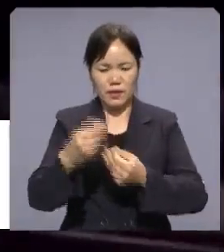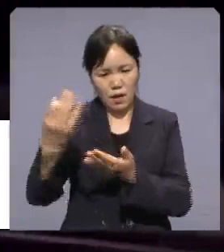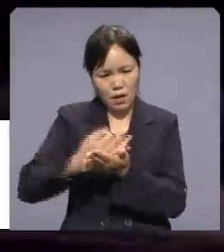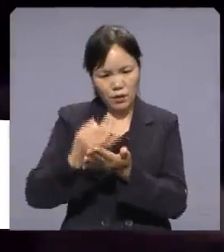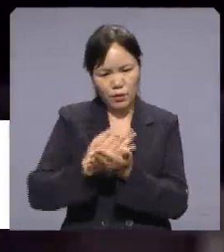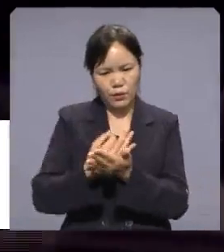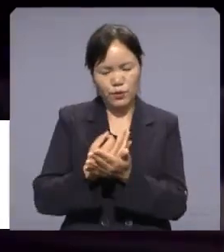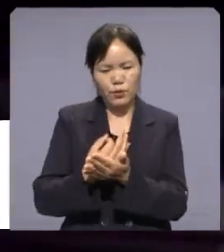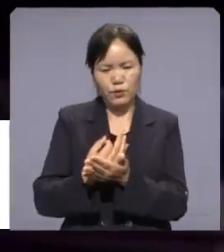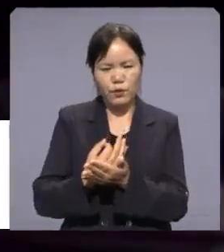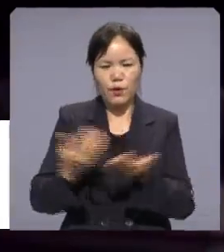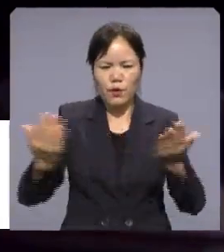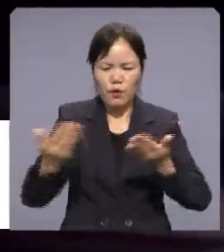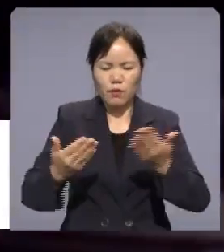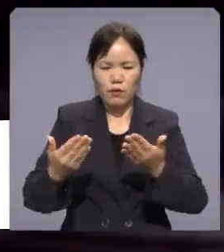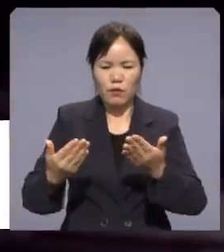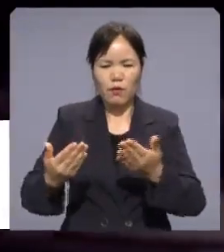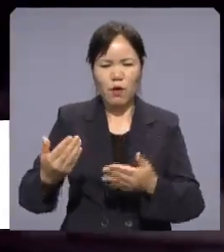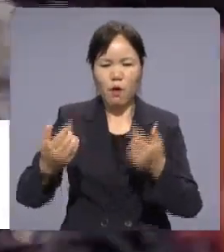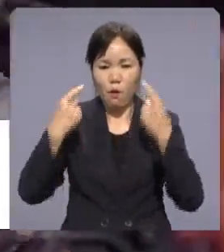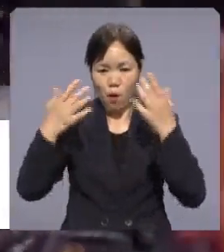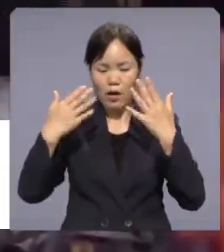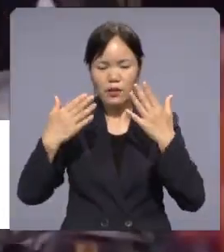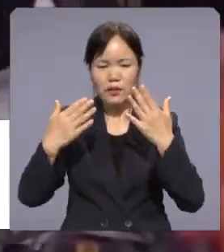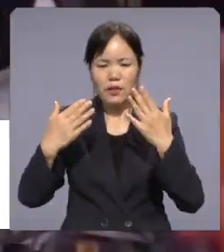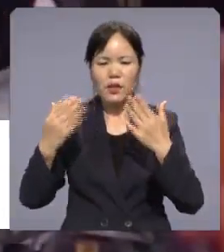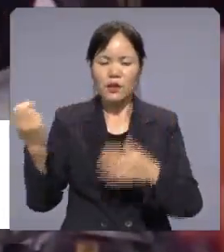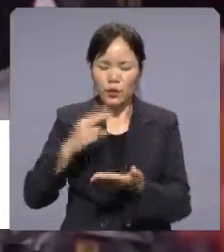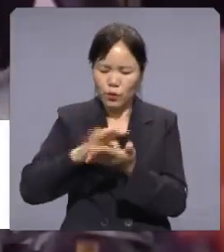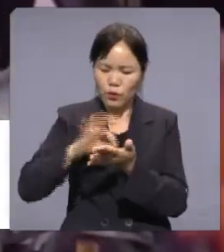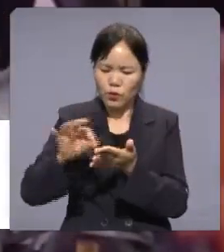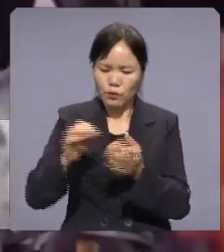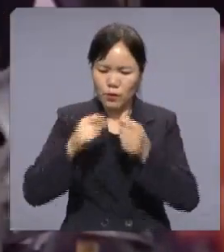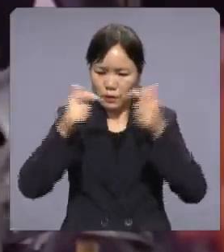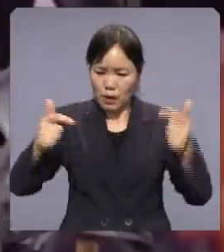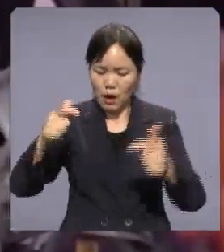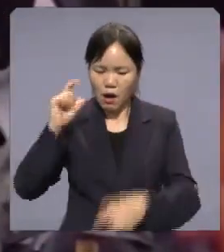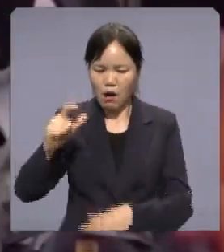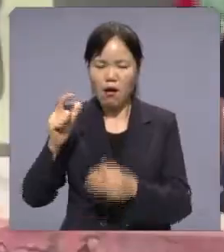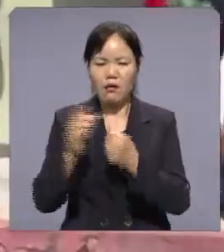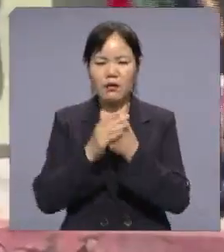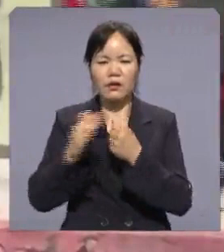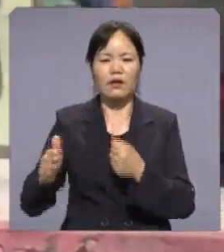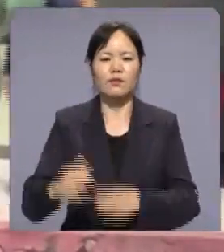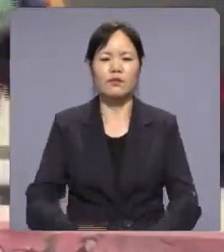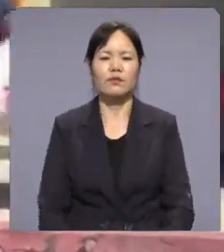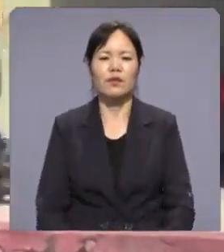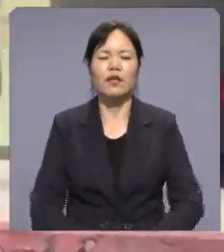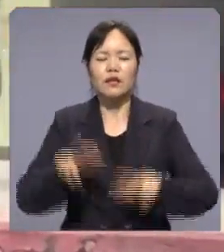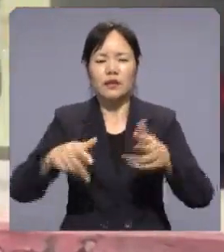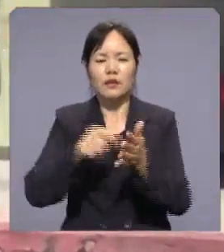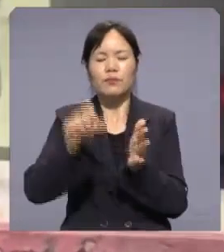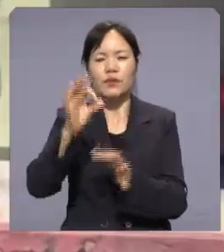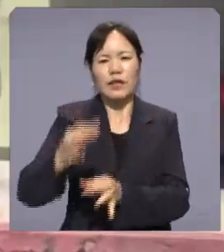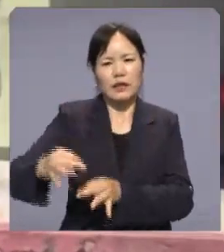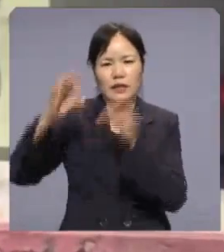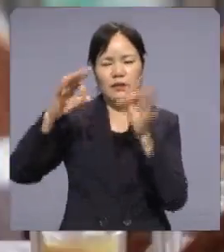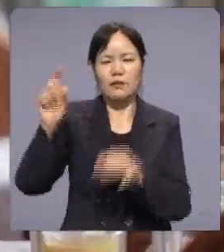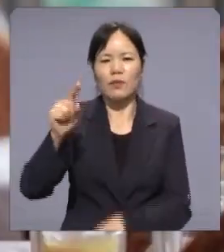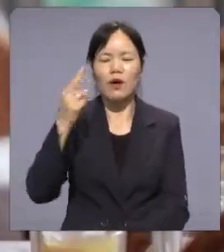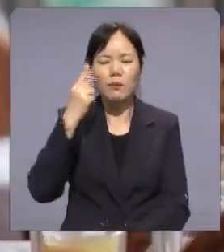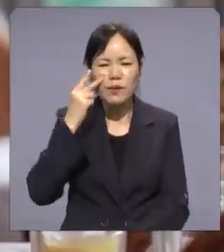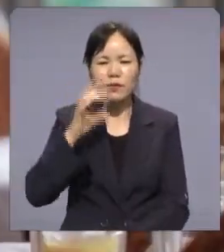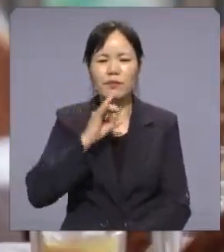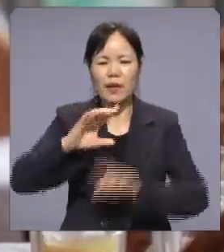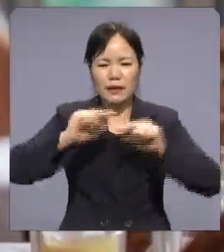가계소득과 탄탄한 노동시장, 여전히 강세를 보이고 있는 소비가 그 이유입니다. 또 지금의 물가 상승은 미국뿐이 아닌